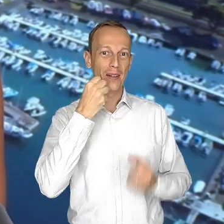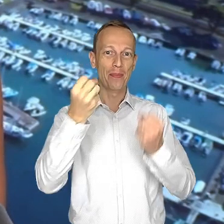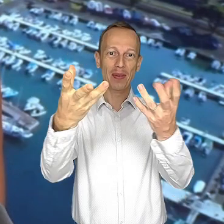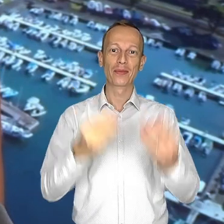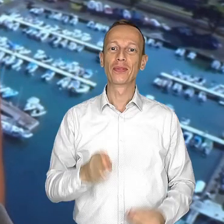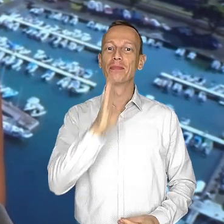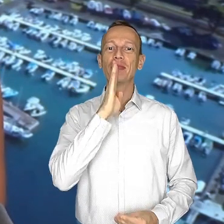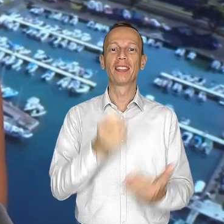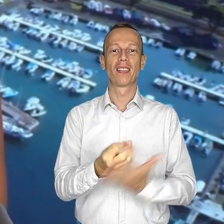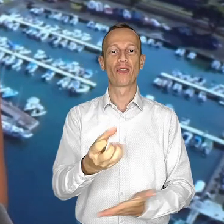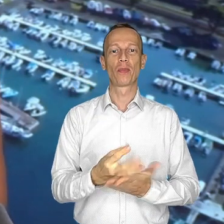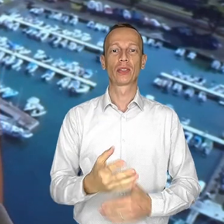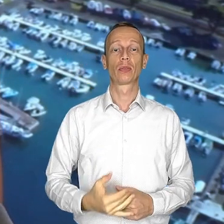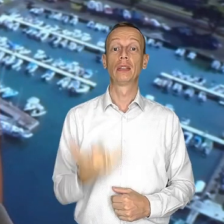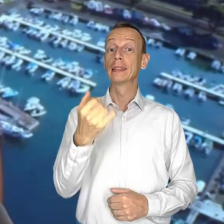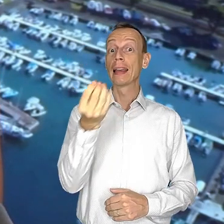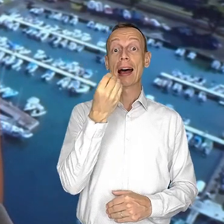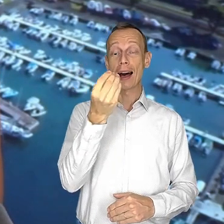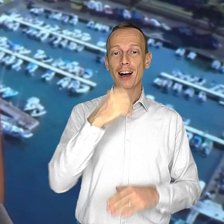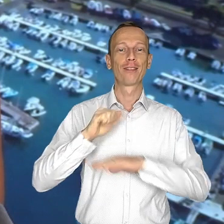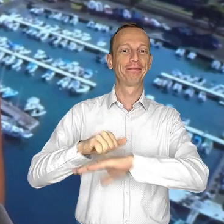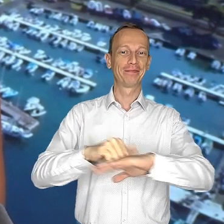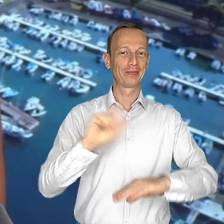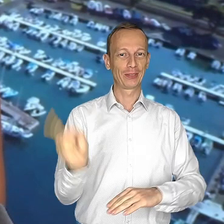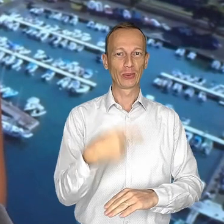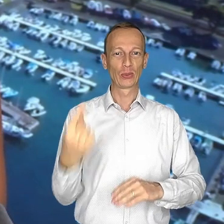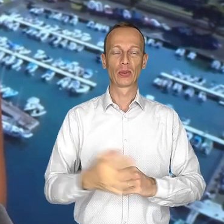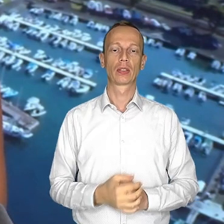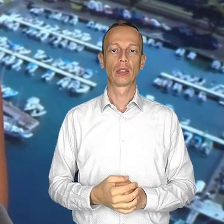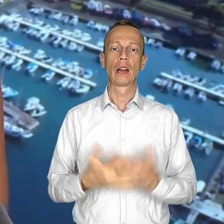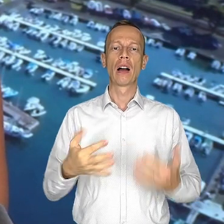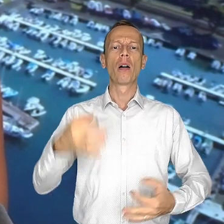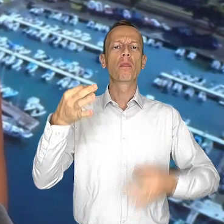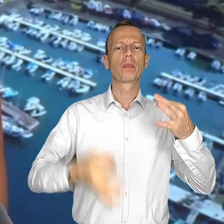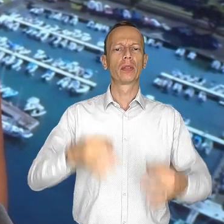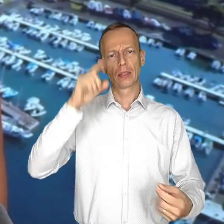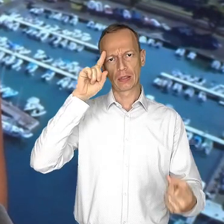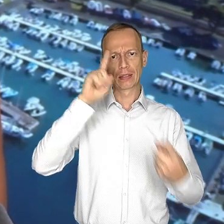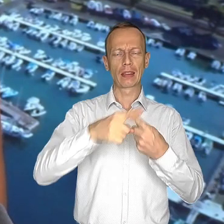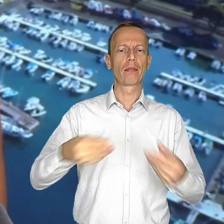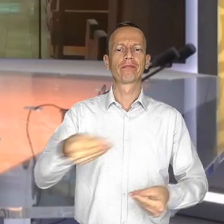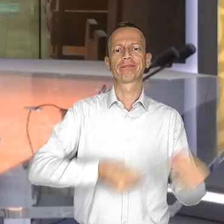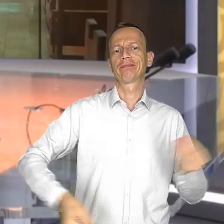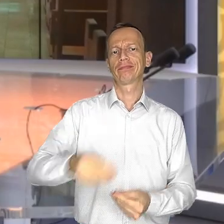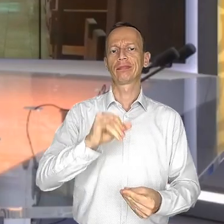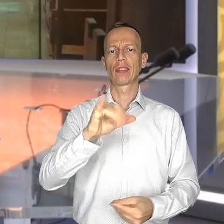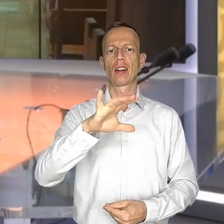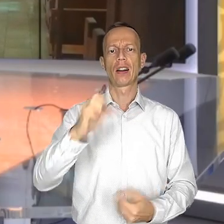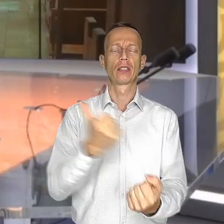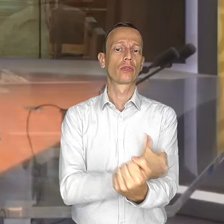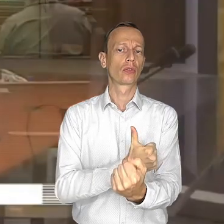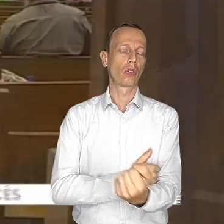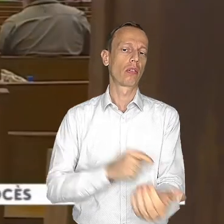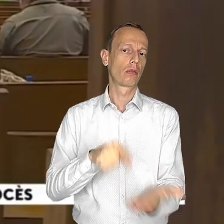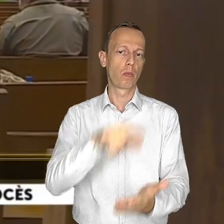midi. Et si vous êtes à table, on vous souhaite tout simplement très bon appétit à tous. Le procès du plus grand trafic d'ail Sophinois se poursuit au